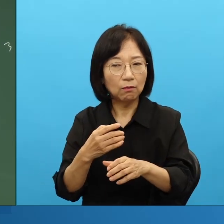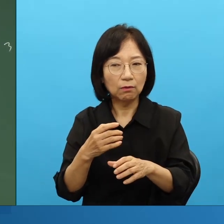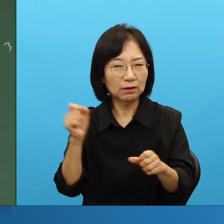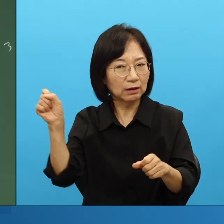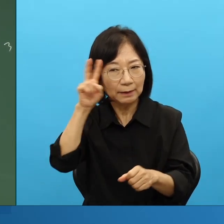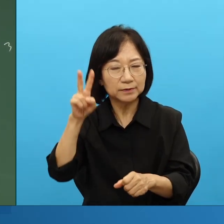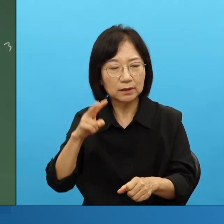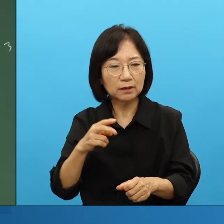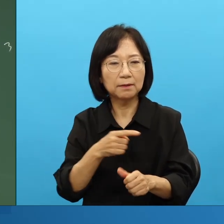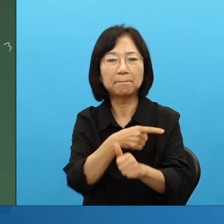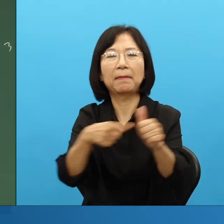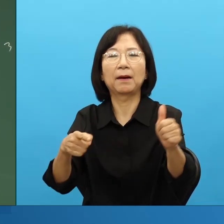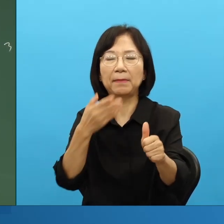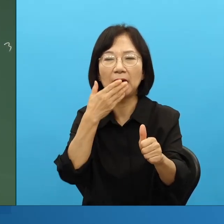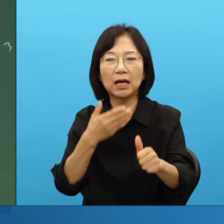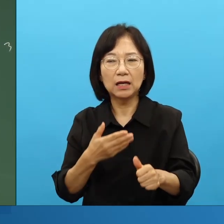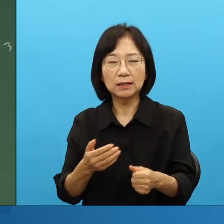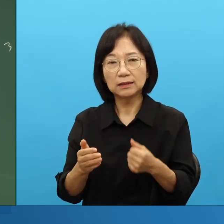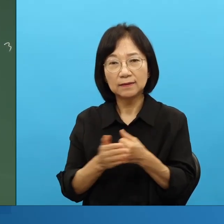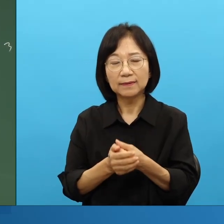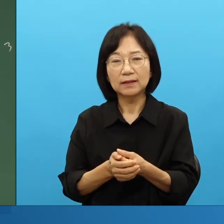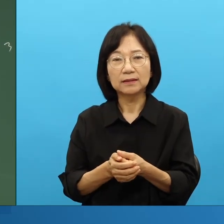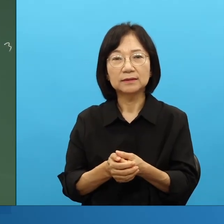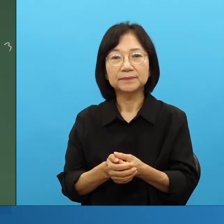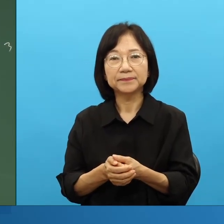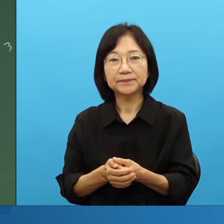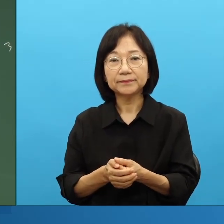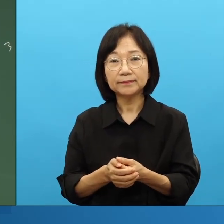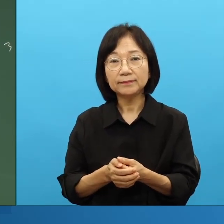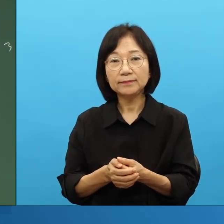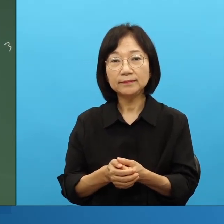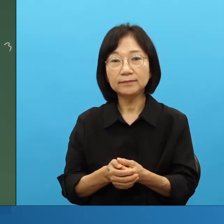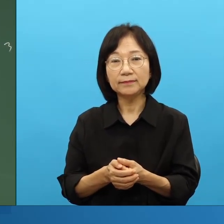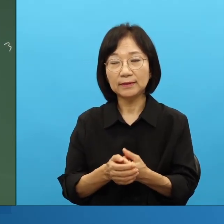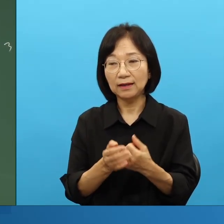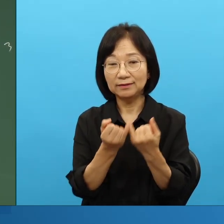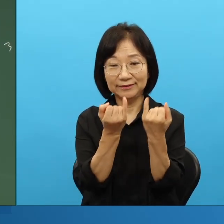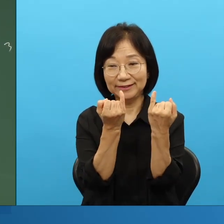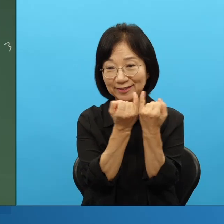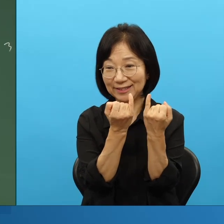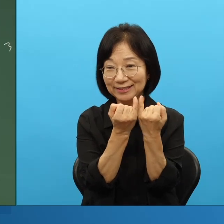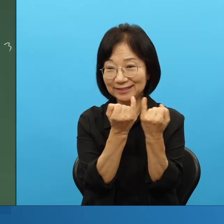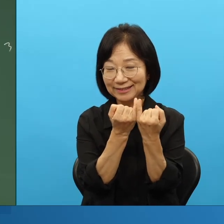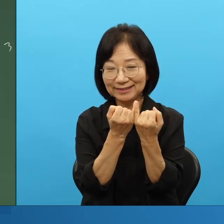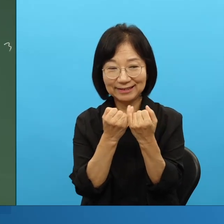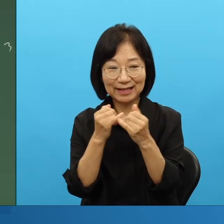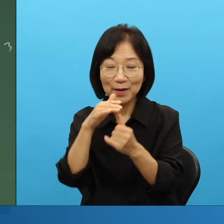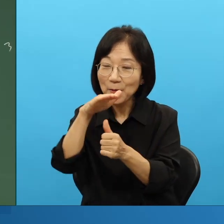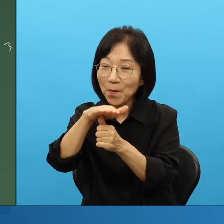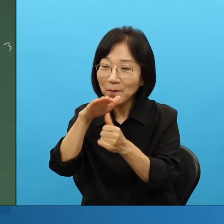所以不知道他们什么时候会害人的性命. 그럼 우리 이거 아이들이나 여자분 우리 한국에서도 뒷골목 다닐 때 조심해야 돼.